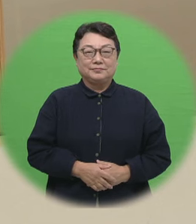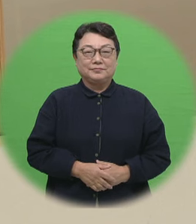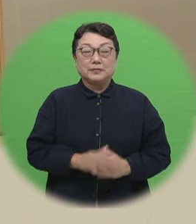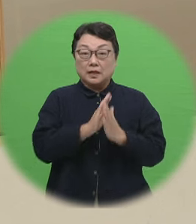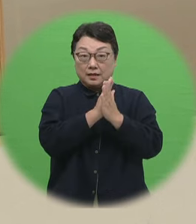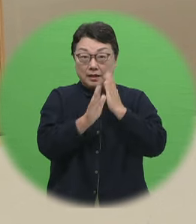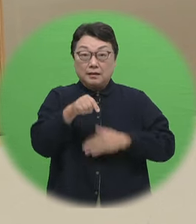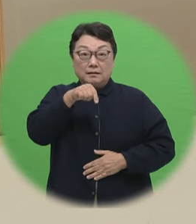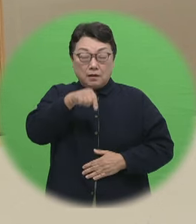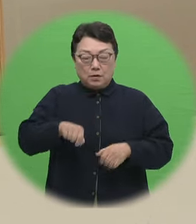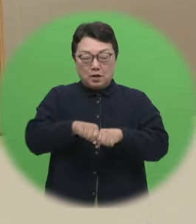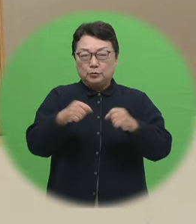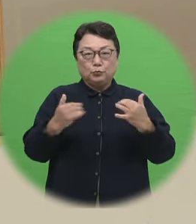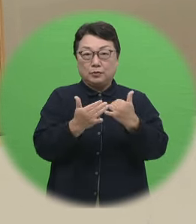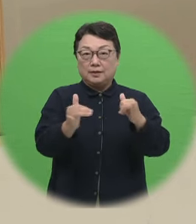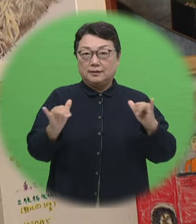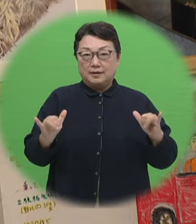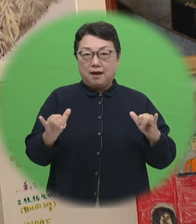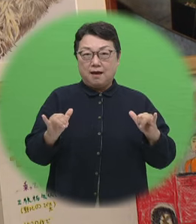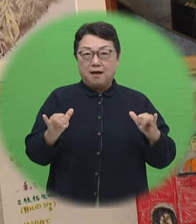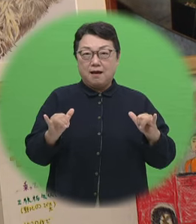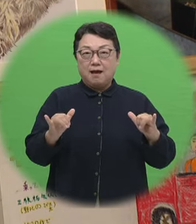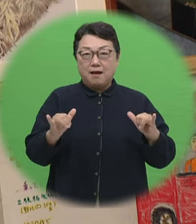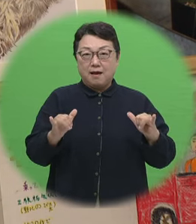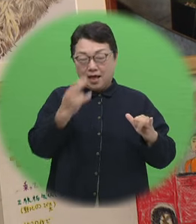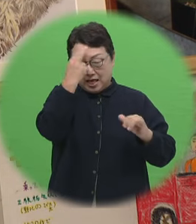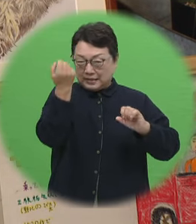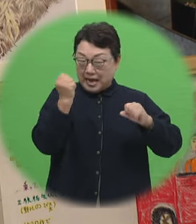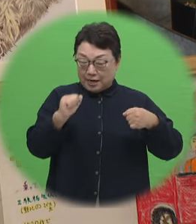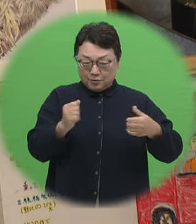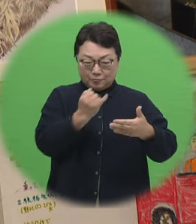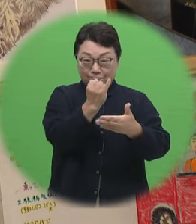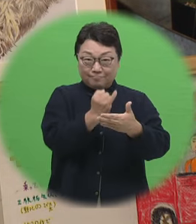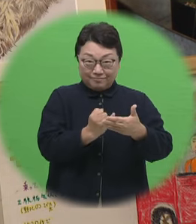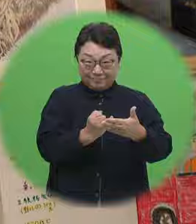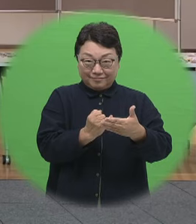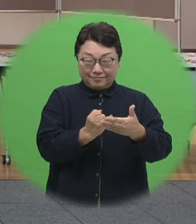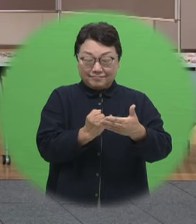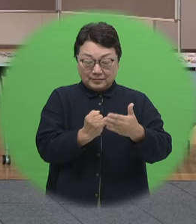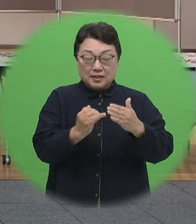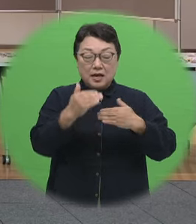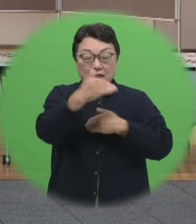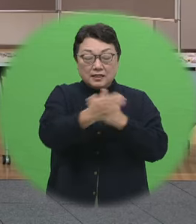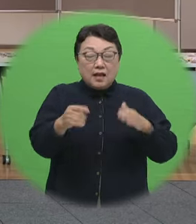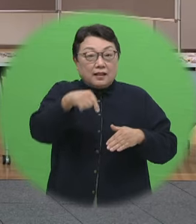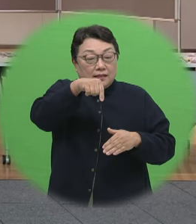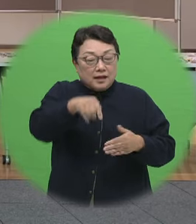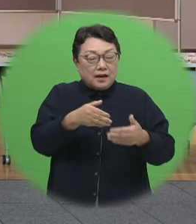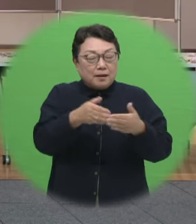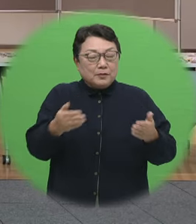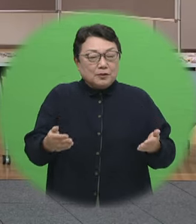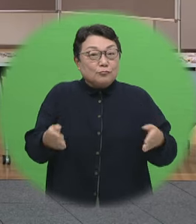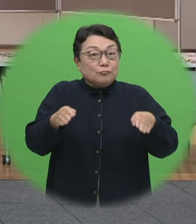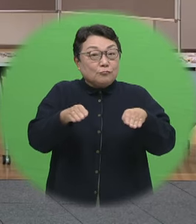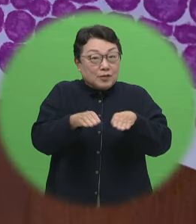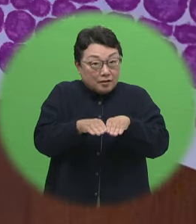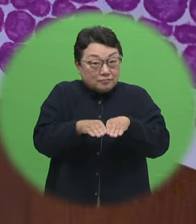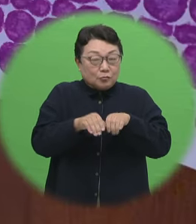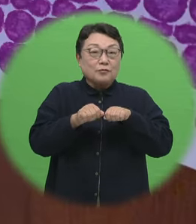県では障害のある方が手掛けた芸術作品を展示する家中美術館を開催しています